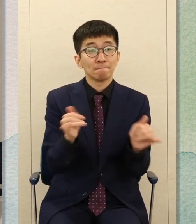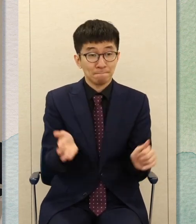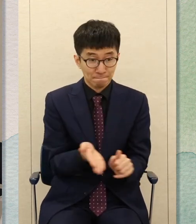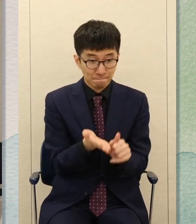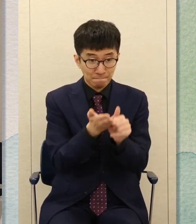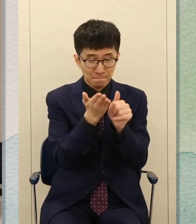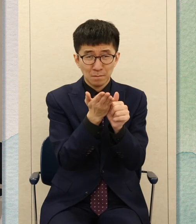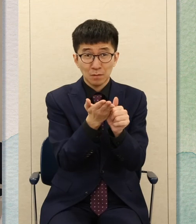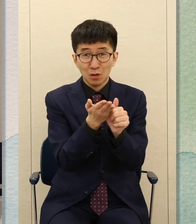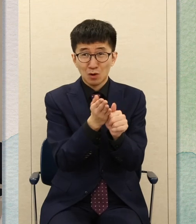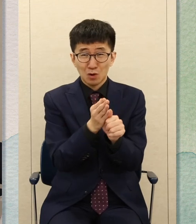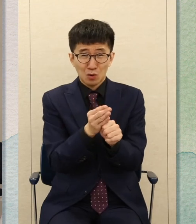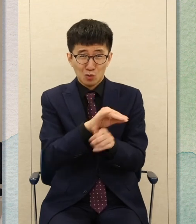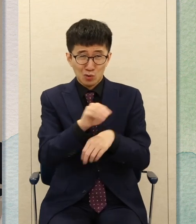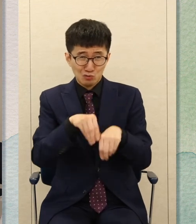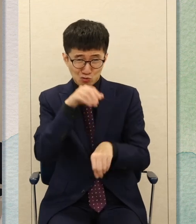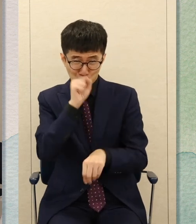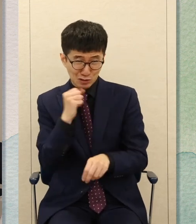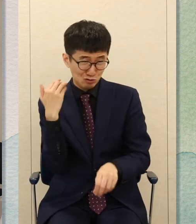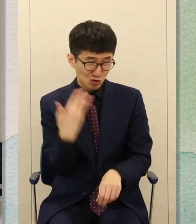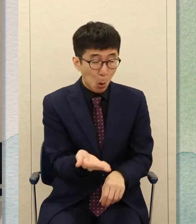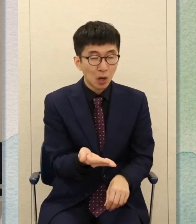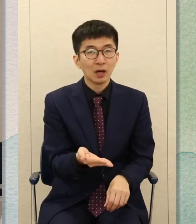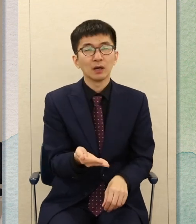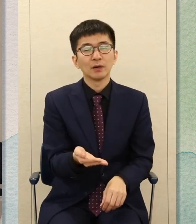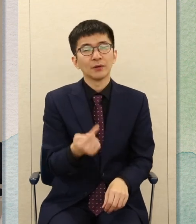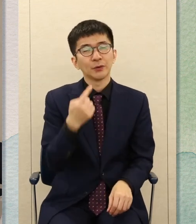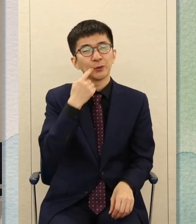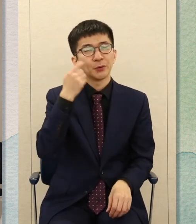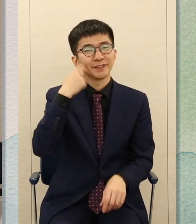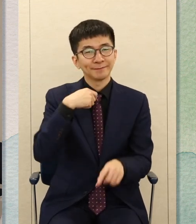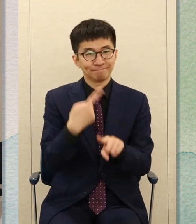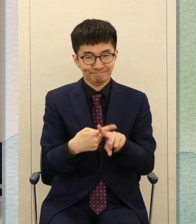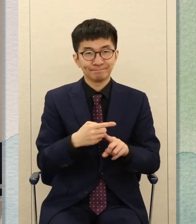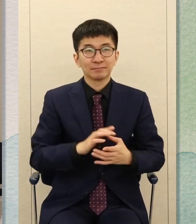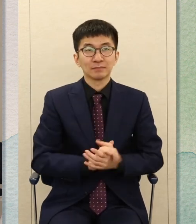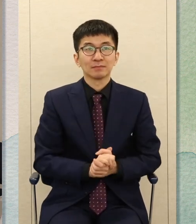오히려 역작용을 불러일으킬 수 있다고 저는 생각하고 있습니다.